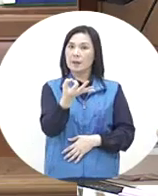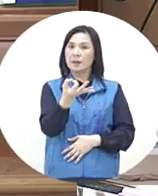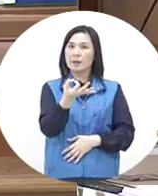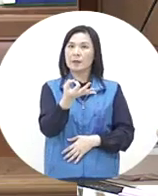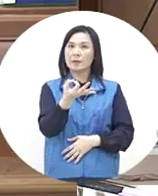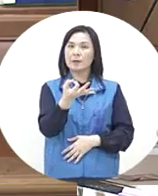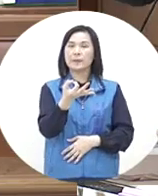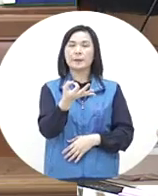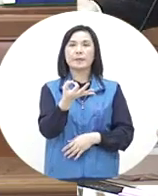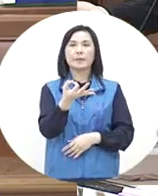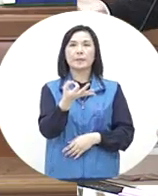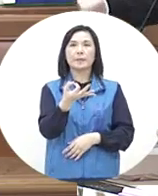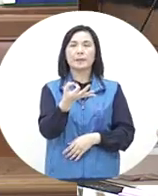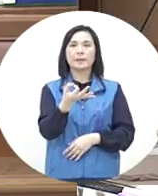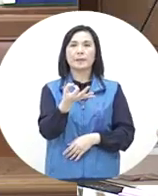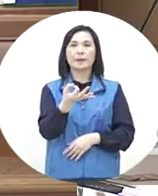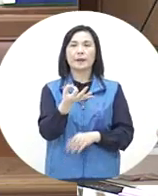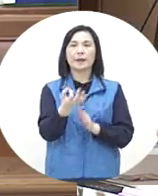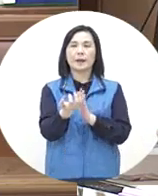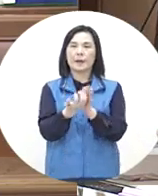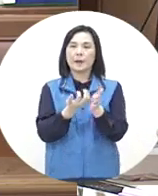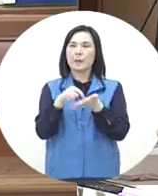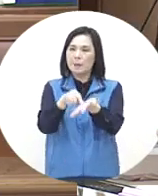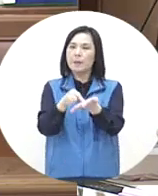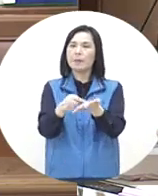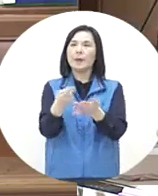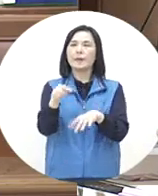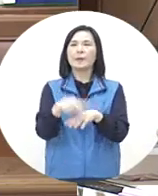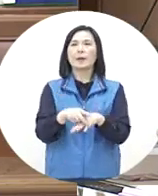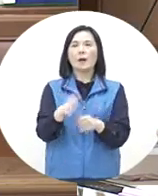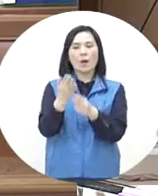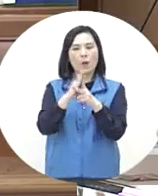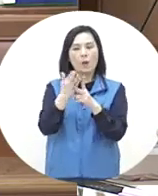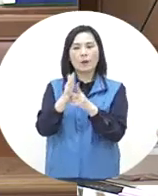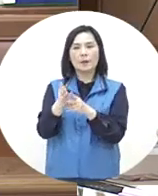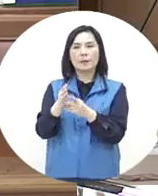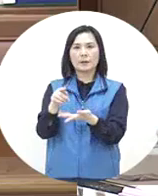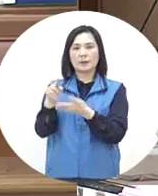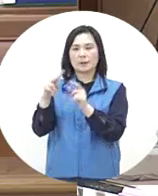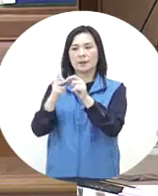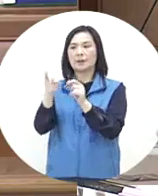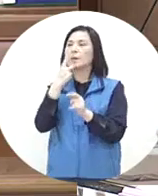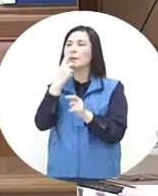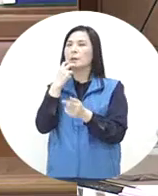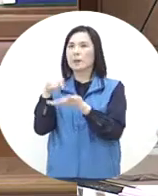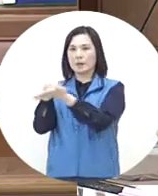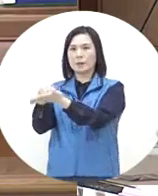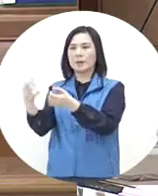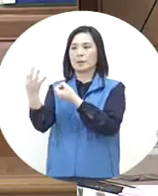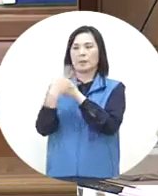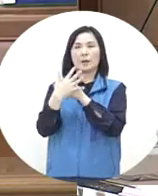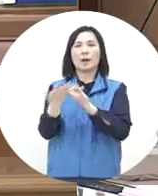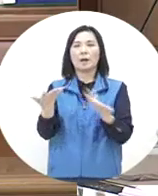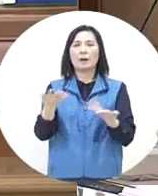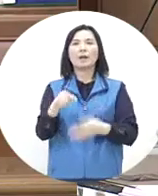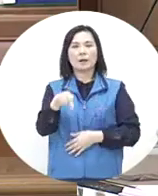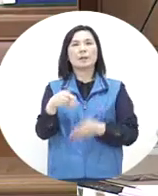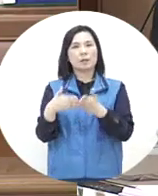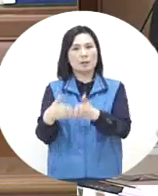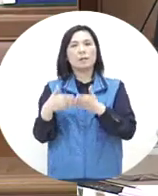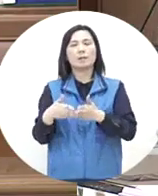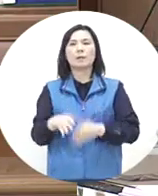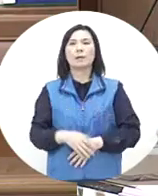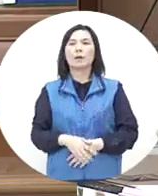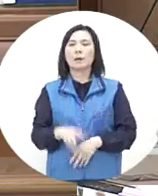们是先编列下去，还是说去请求中央支援齁、这个部分其实是非常重要的。这个山友齁、如